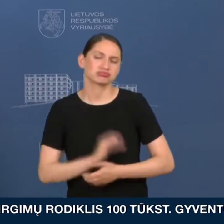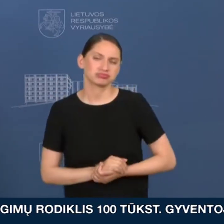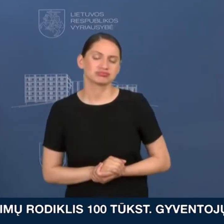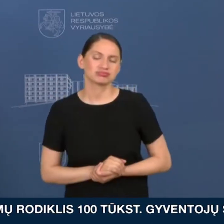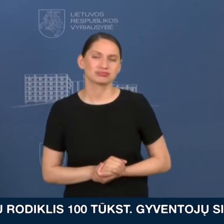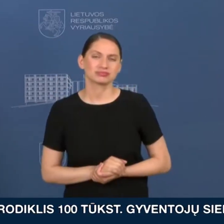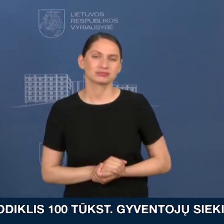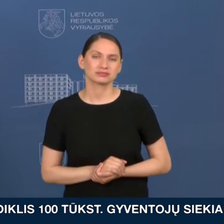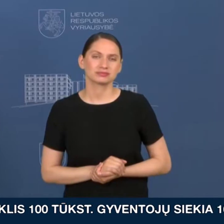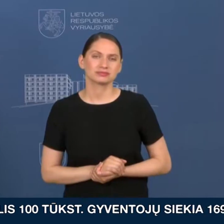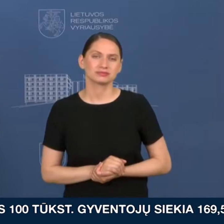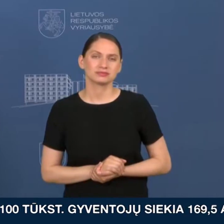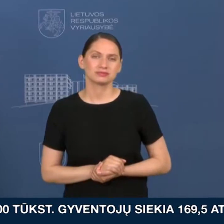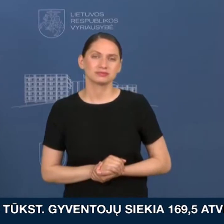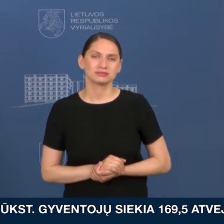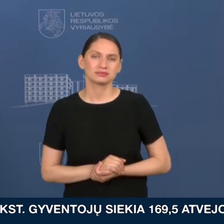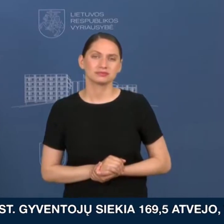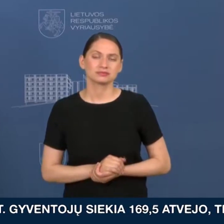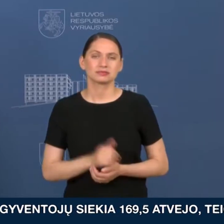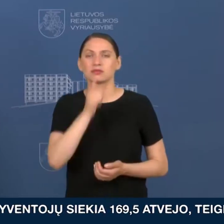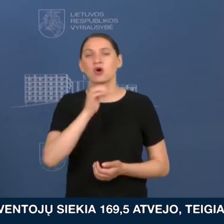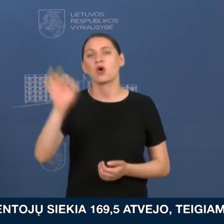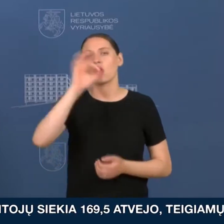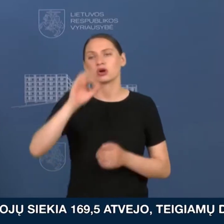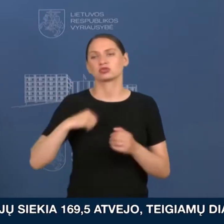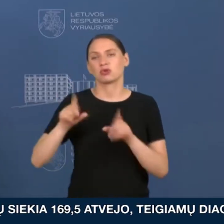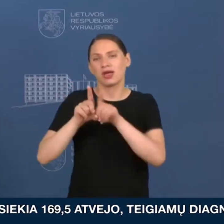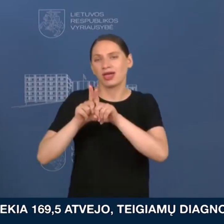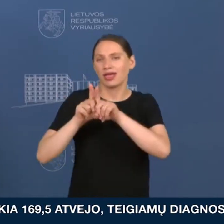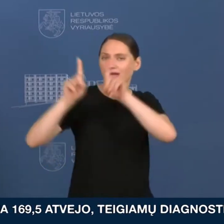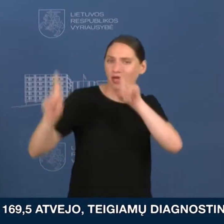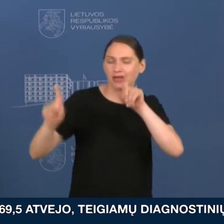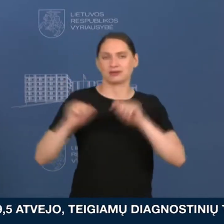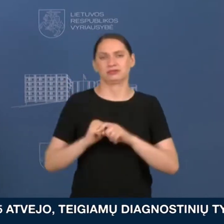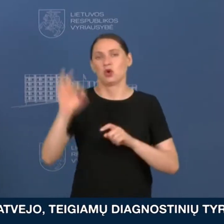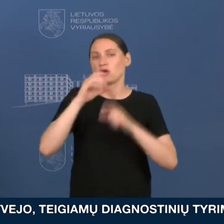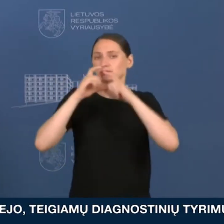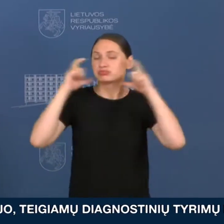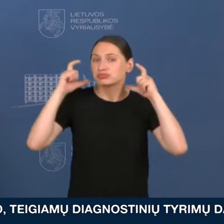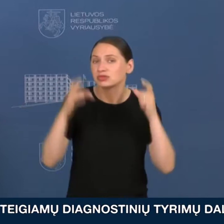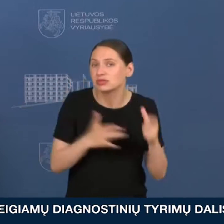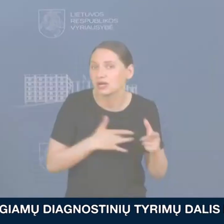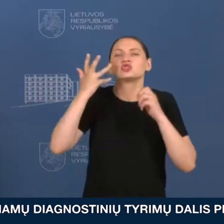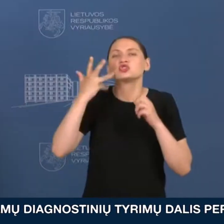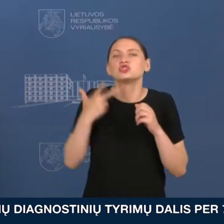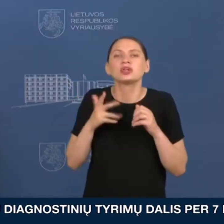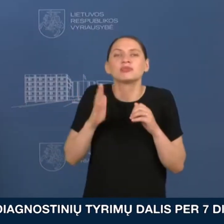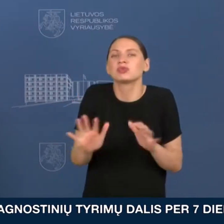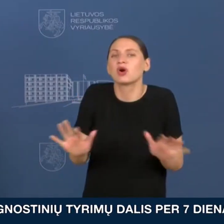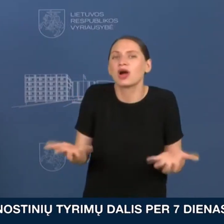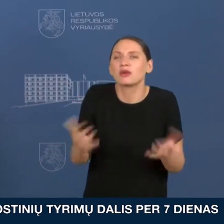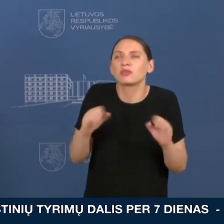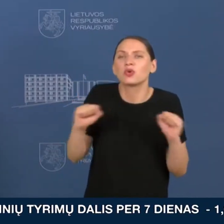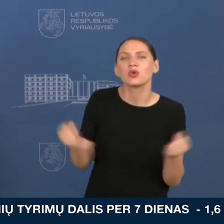matyti, kad gali vis dar reikėti, tarkim, dėl saugaus atstumo arba galbūt ir dėl kaukių dėvėjimo tam tikromis aplinkybėmis. Viskas